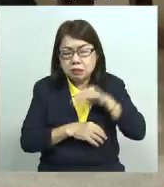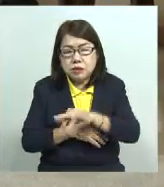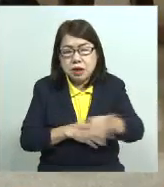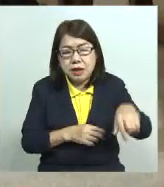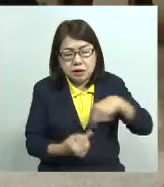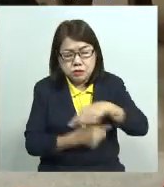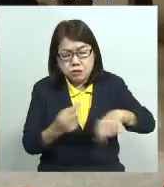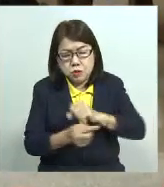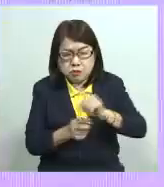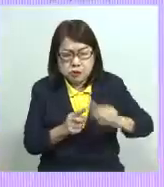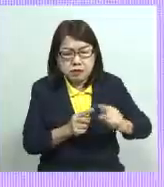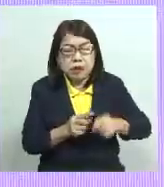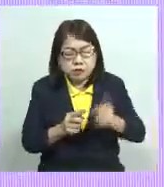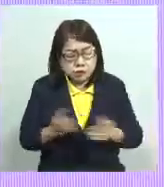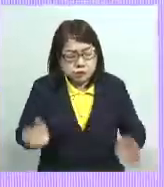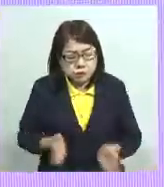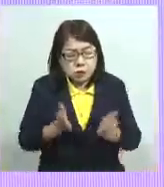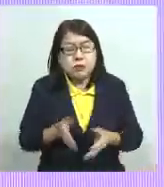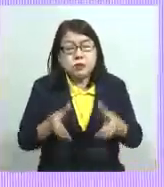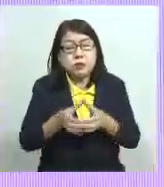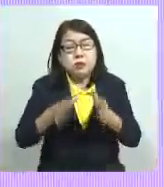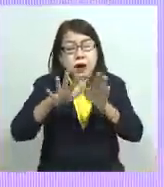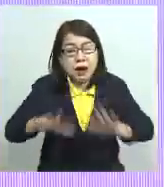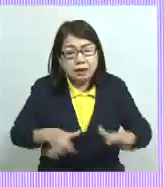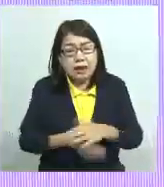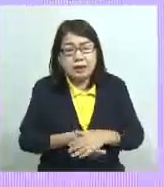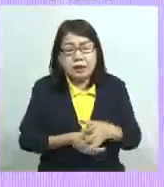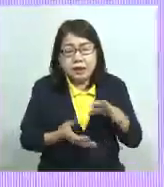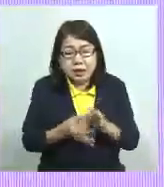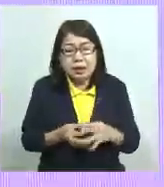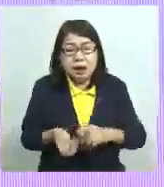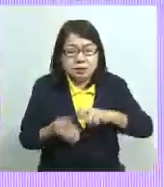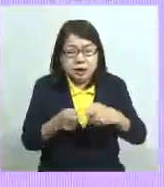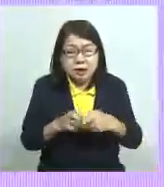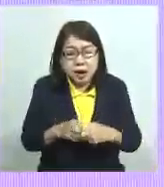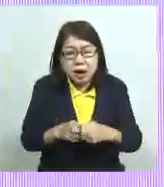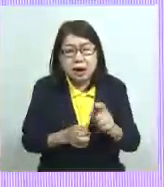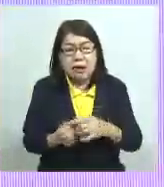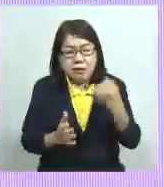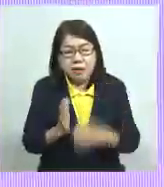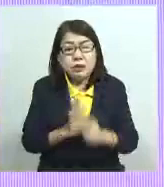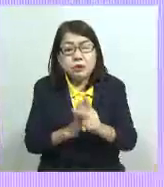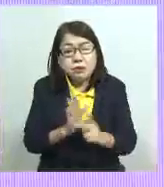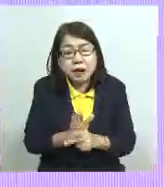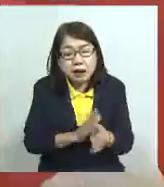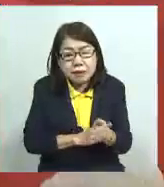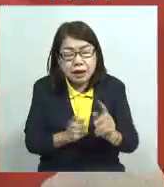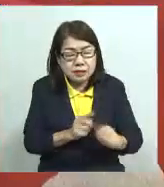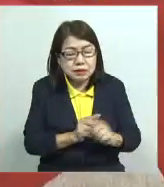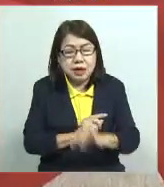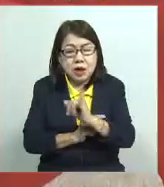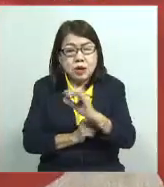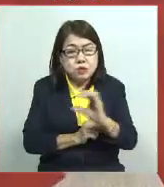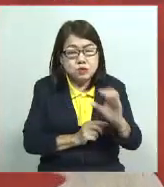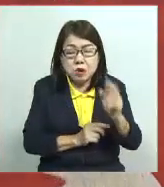และการส่งเสริมการประมงที่ยั่งยืนในภูมิภาคแก้ไขปัญหา IUU พร้อมสนับสนุนและต่อยอดแนวคิดหลักร่วม